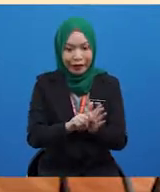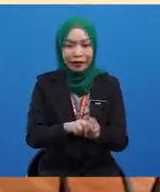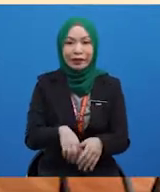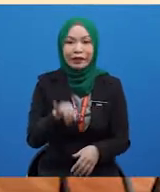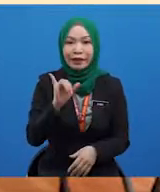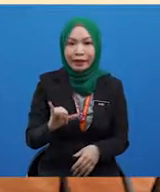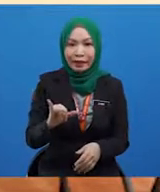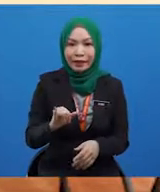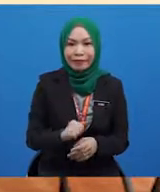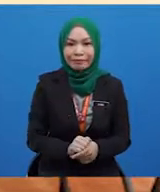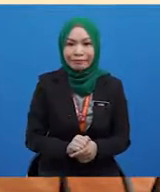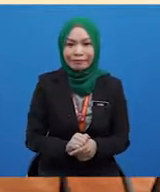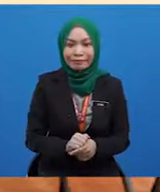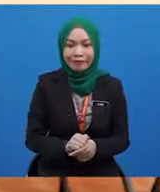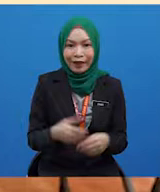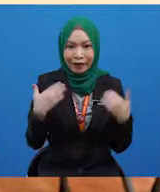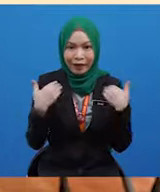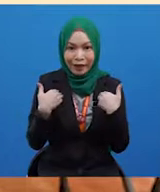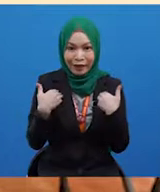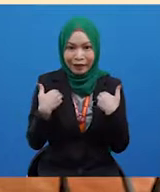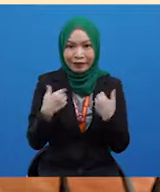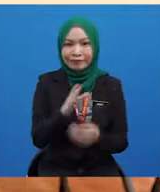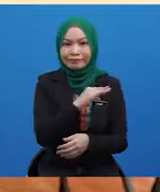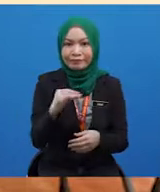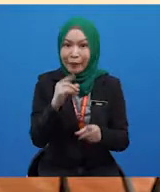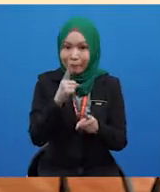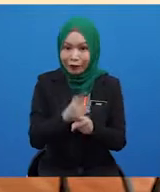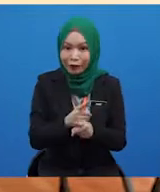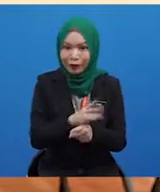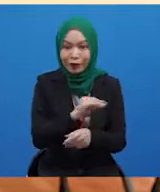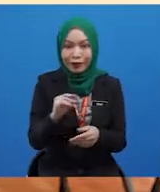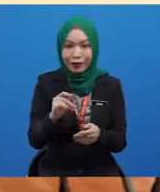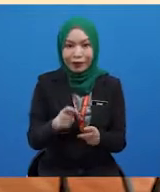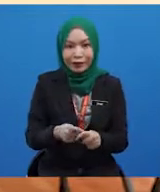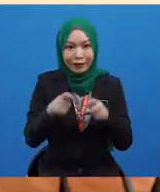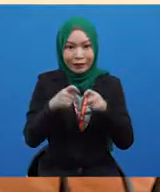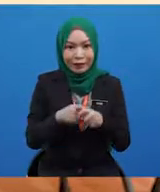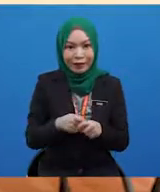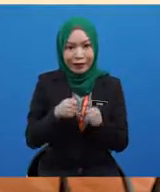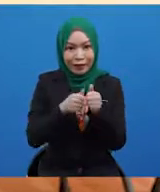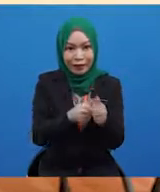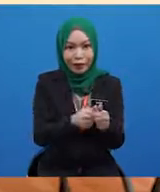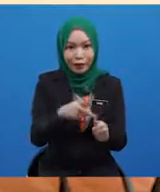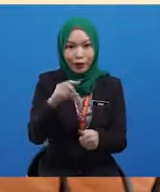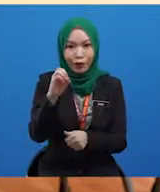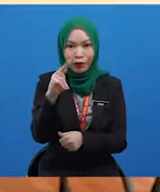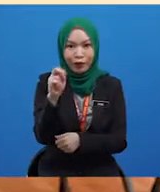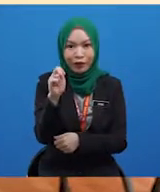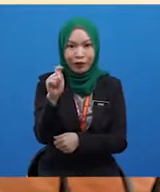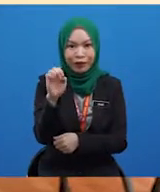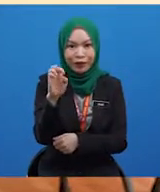tertentu. Penggunaan penanda wacana yang betul dan tepat mengikut konteks amat penting